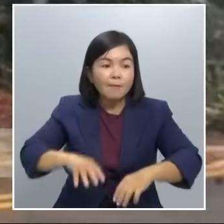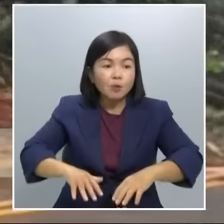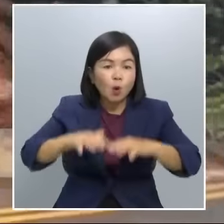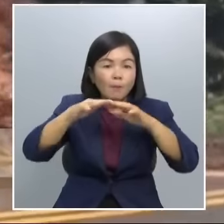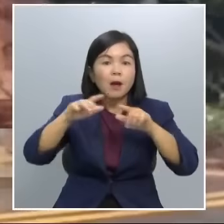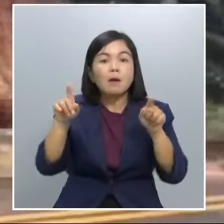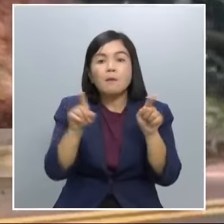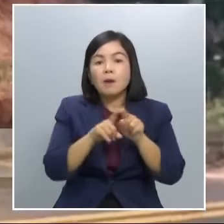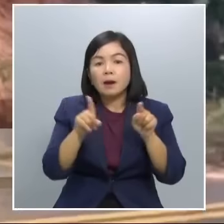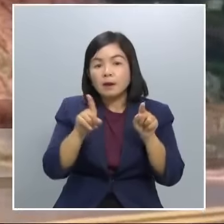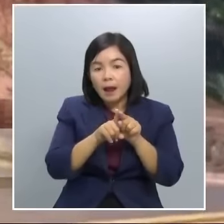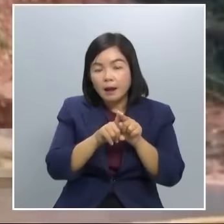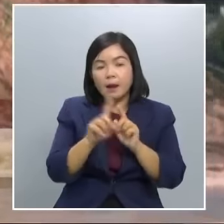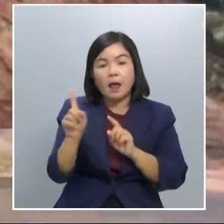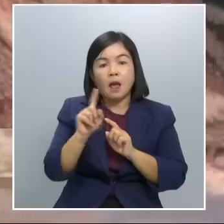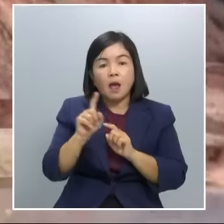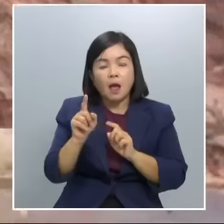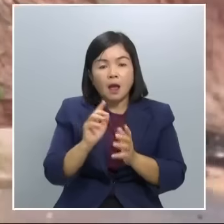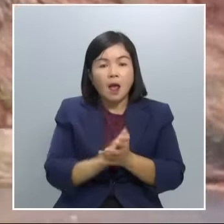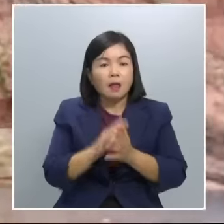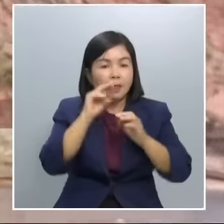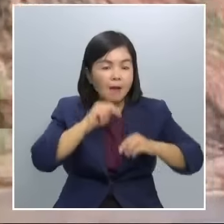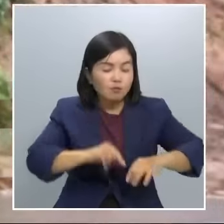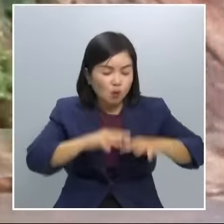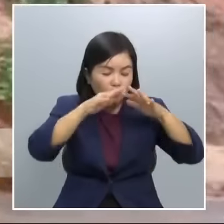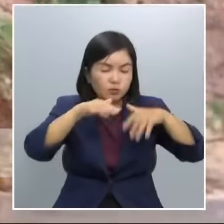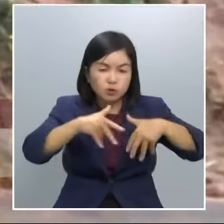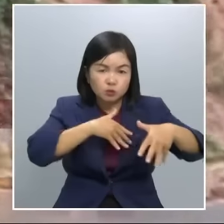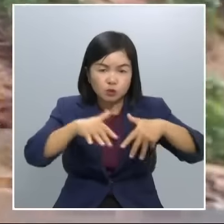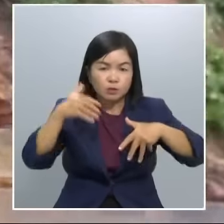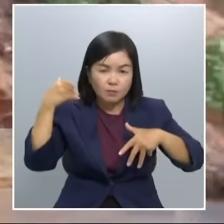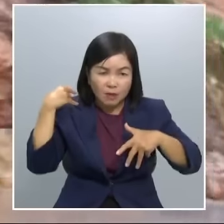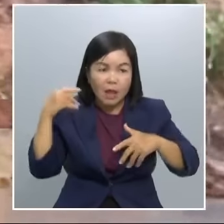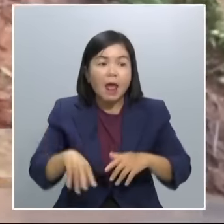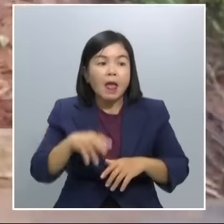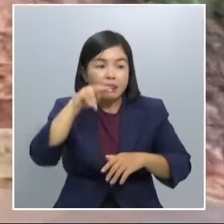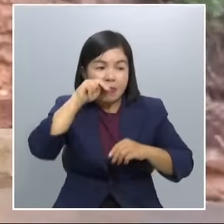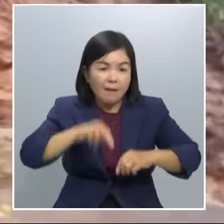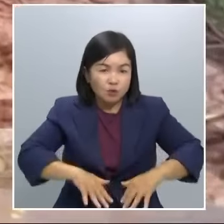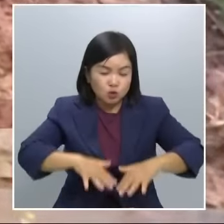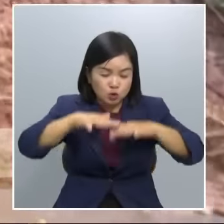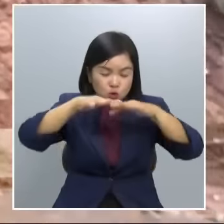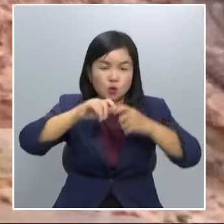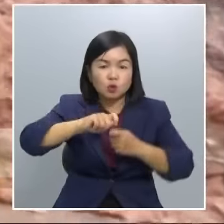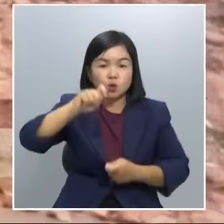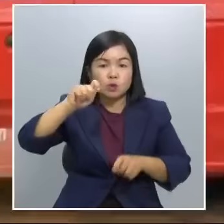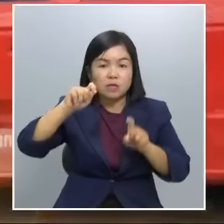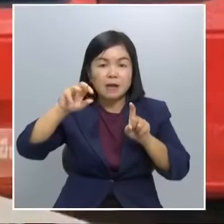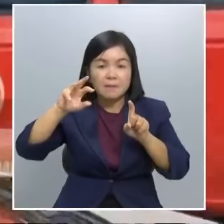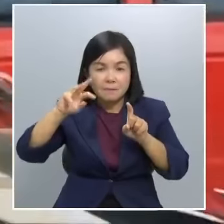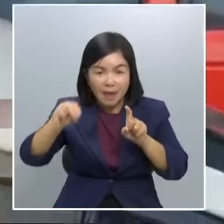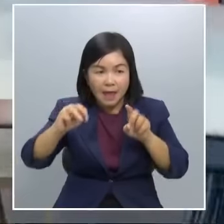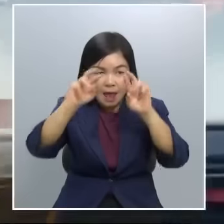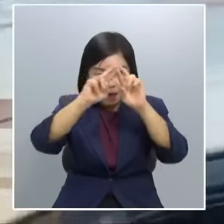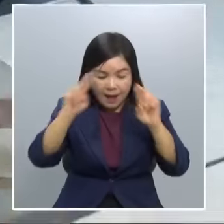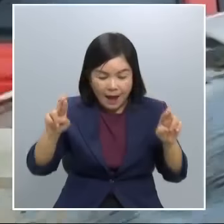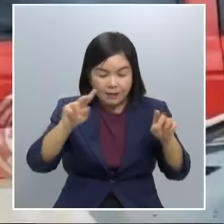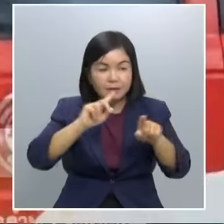พทะลักเข้าท่วมบ้านช่างเขี้ยนนี่ระดับน้ำสูงกว่า1เมตรเป็นบ้านเรือนร้านค้าห